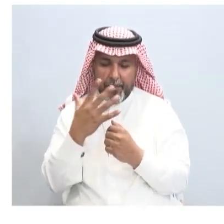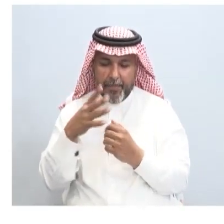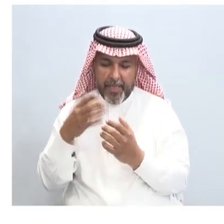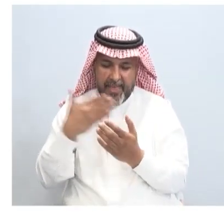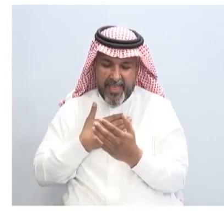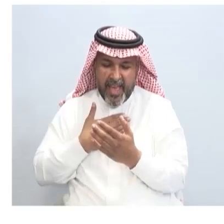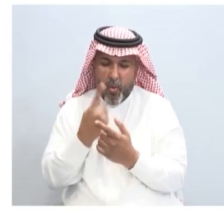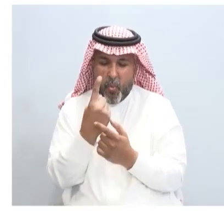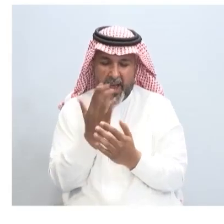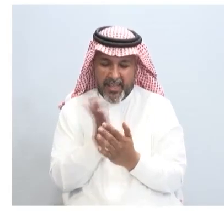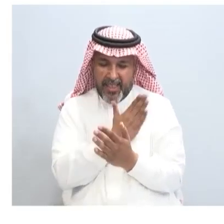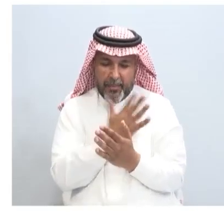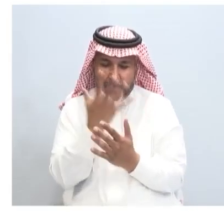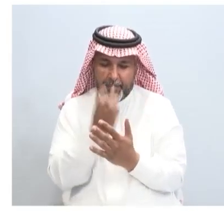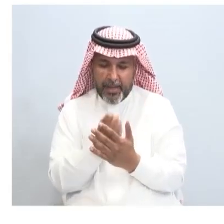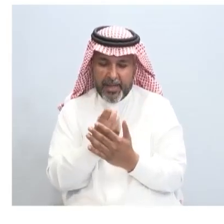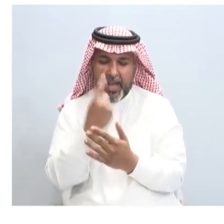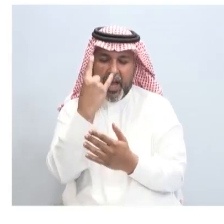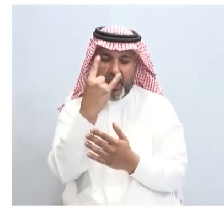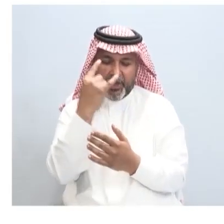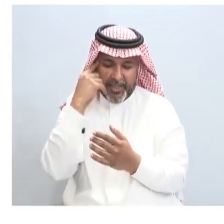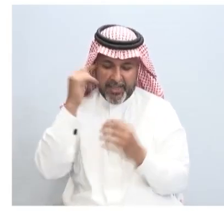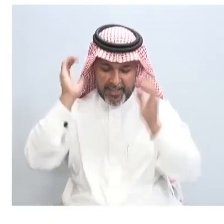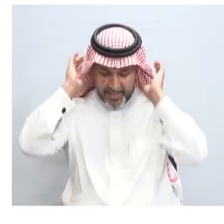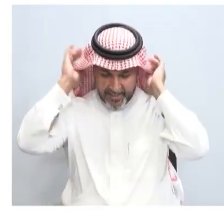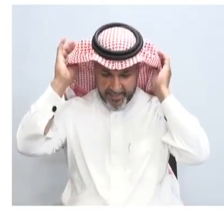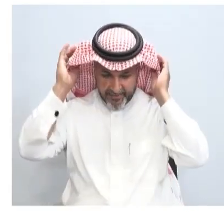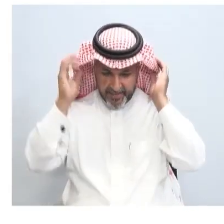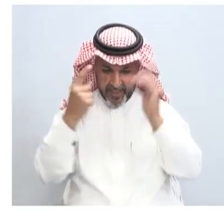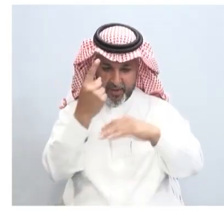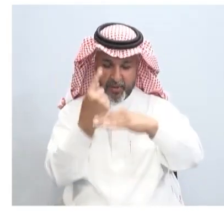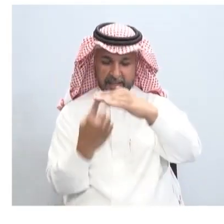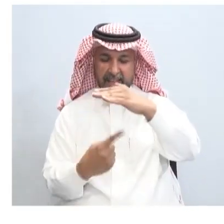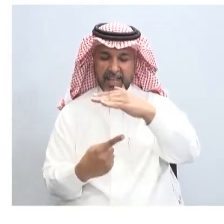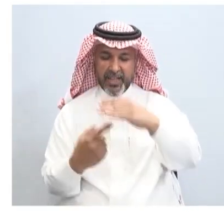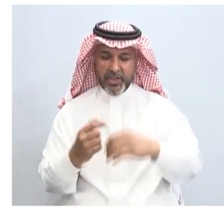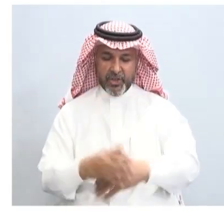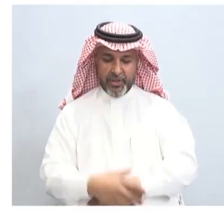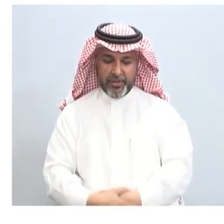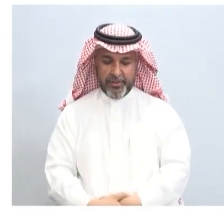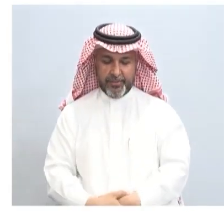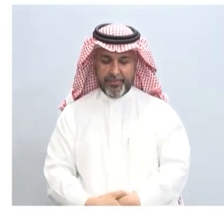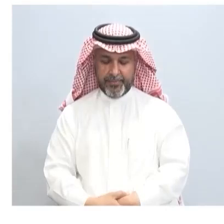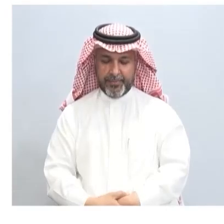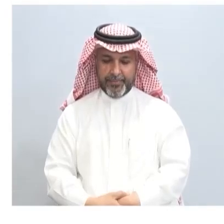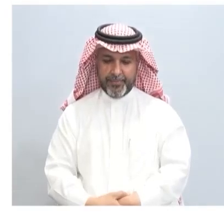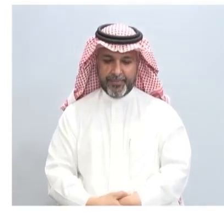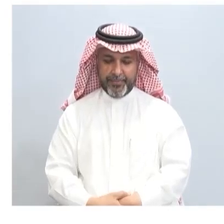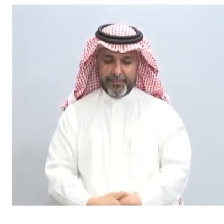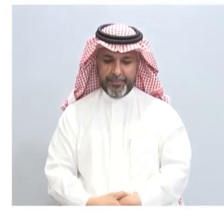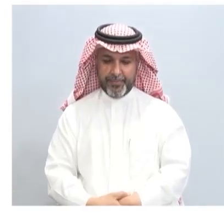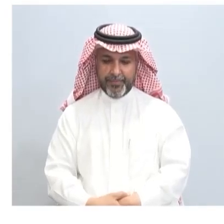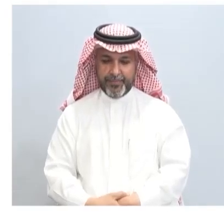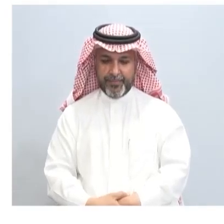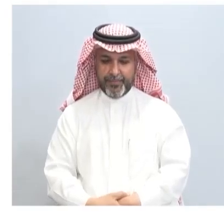10 فكتوريا ف 10 فيكتوريا على 11 فكتوريا حيطلع الناتج واحد على 11 بهذا الشكل يكون